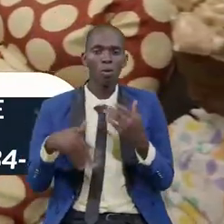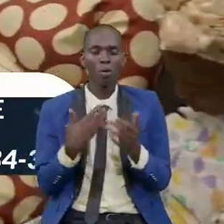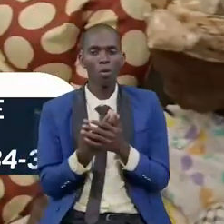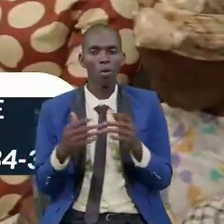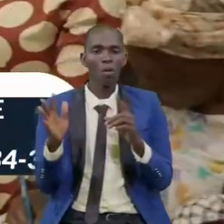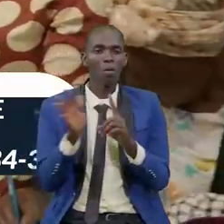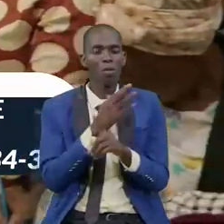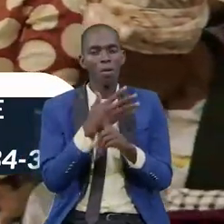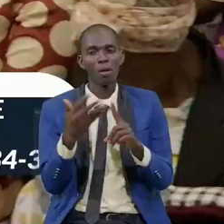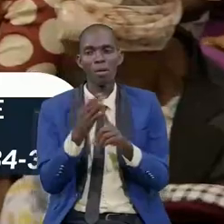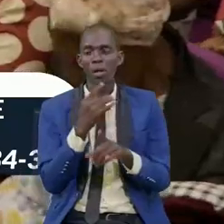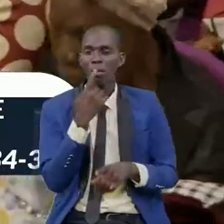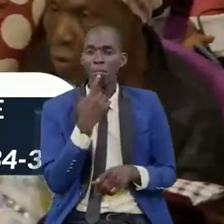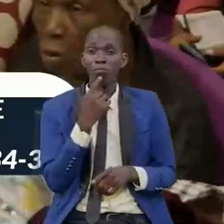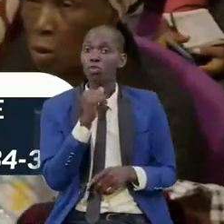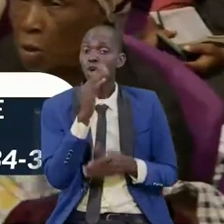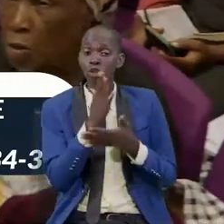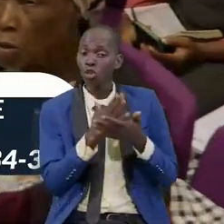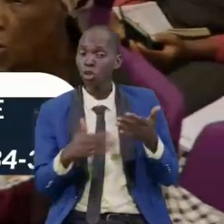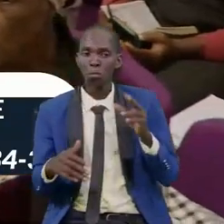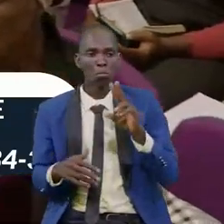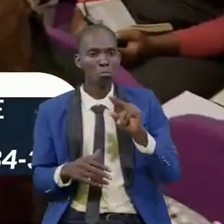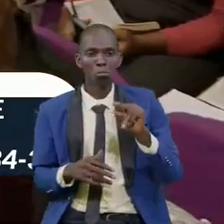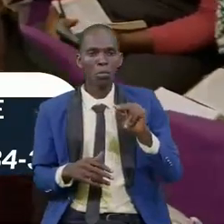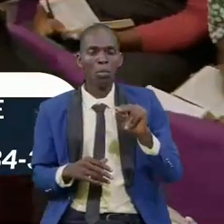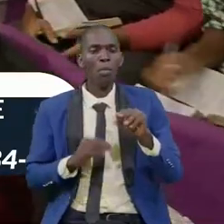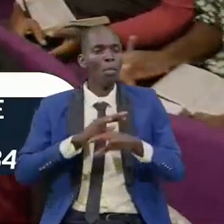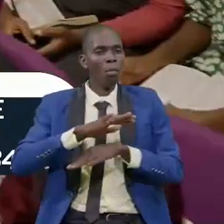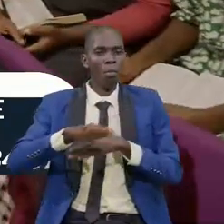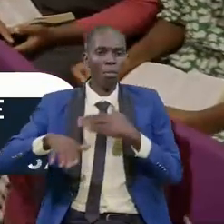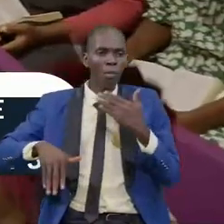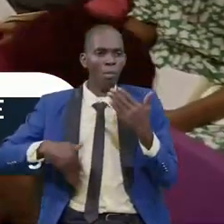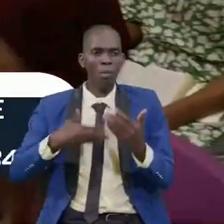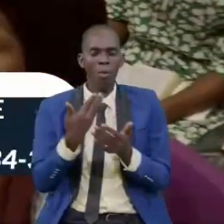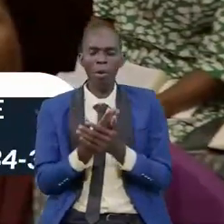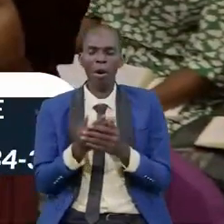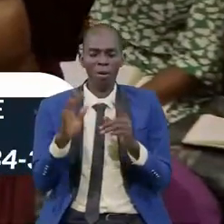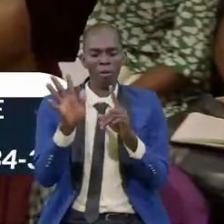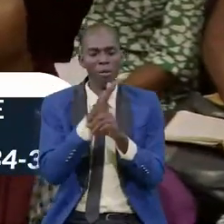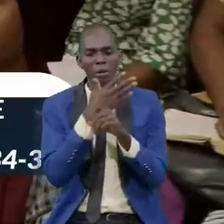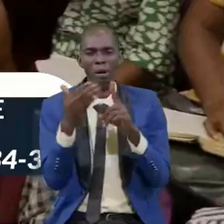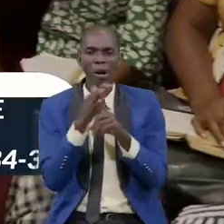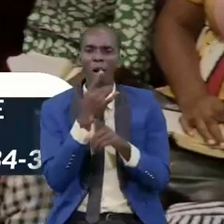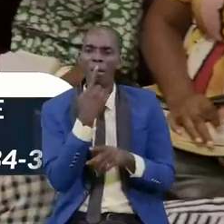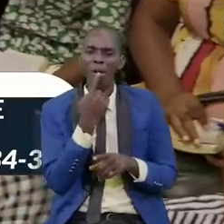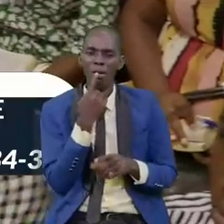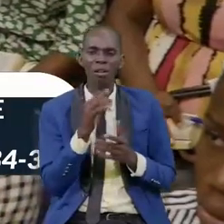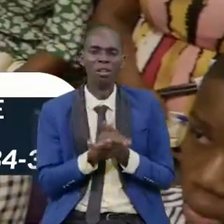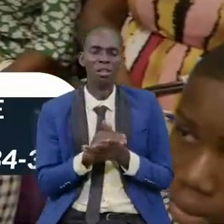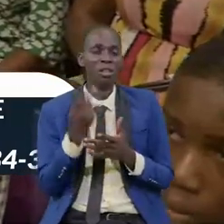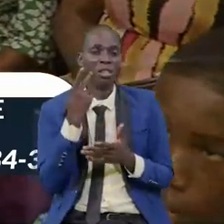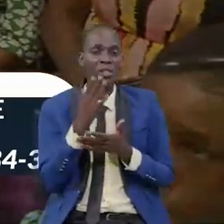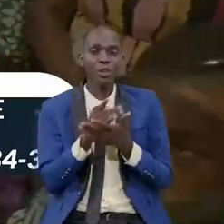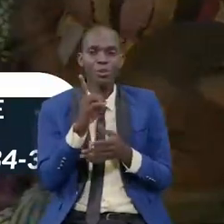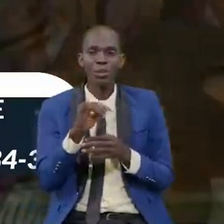lèvres flatteuses. Pas certaines, mais toutes les lèvres flatteuses. Vous savez?